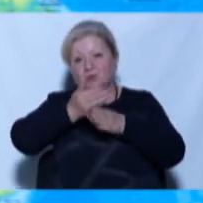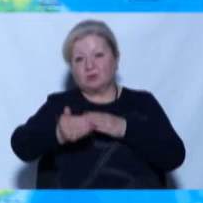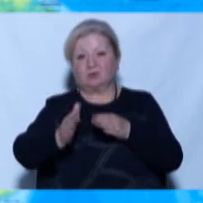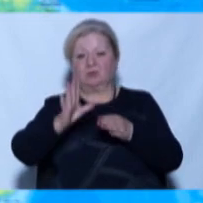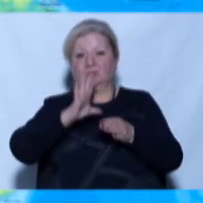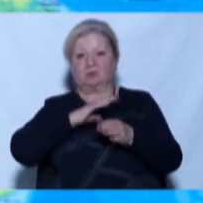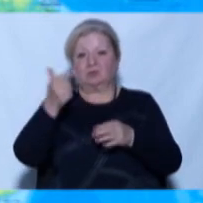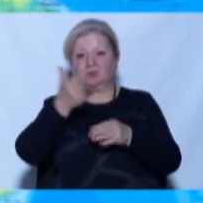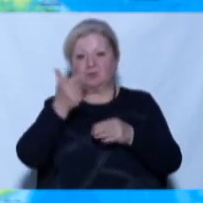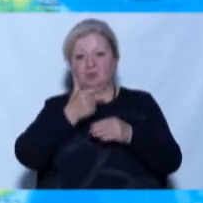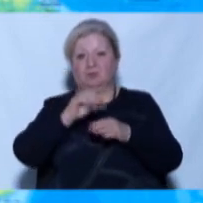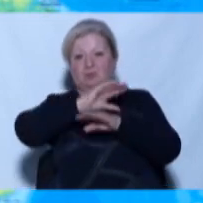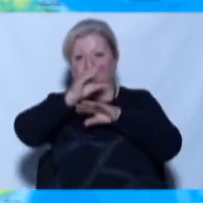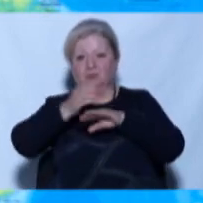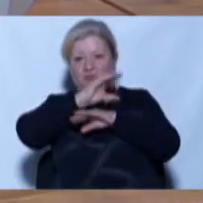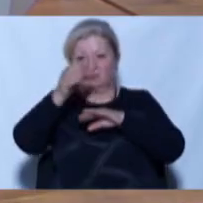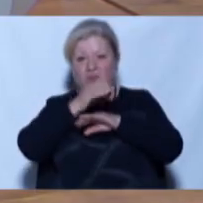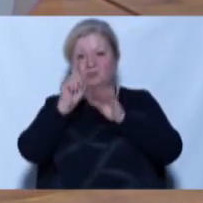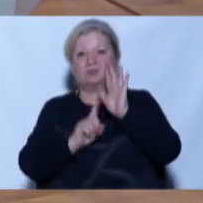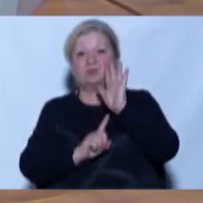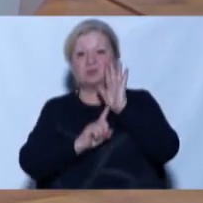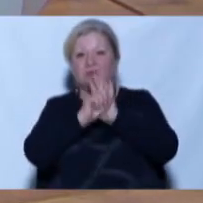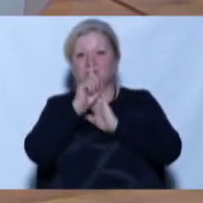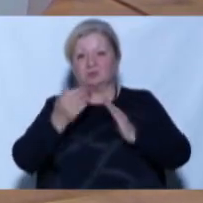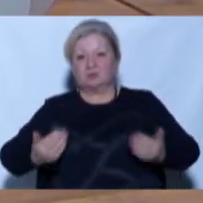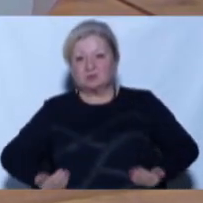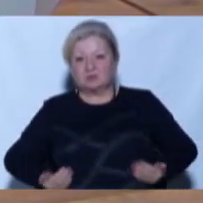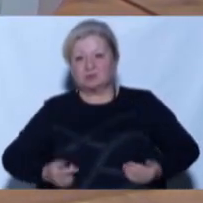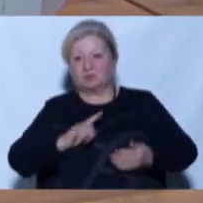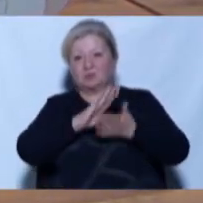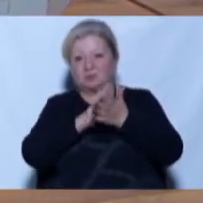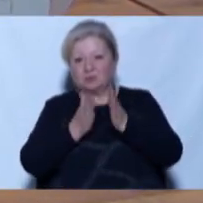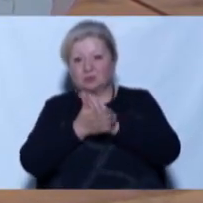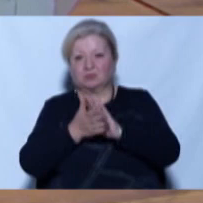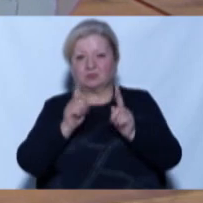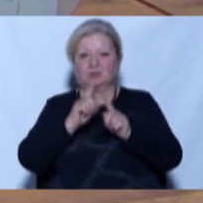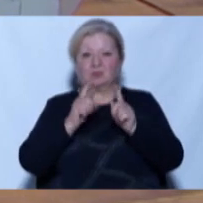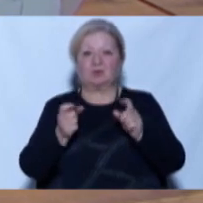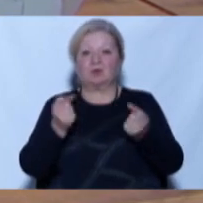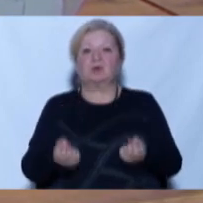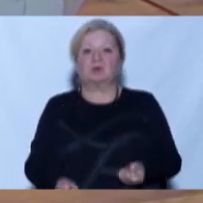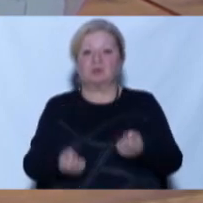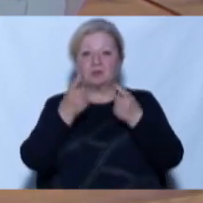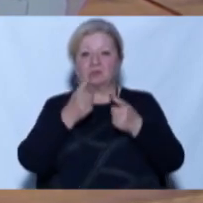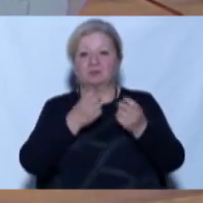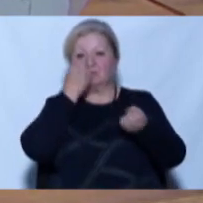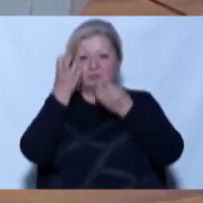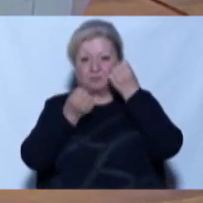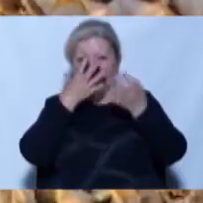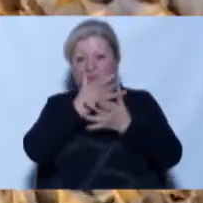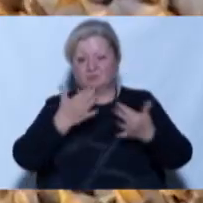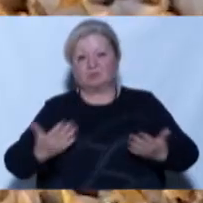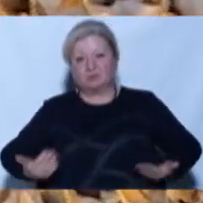ჩამოყალიბდა გეოგრაფიული გარსები, შეიქმნა საარსებო პირობები ყველაფრის და გაჩნდა ფლორა და ფაუნა, გაჩნდა